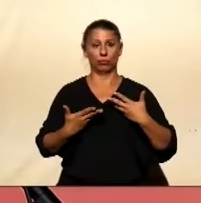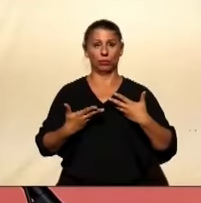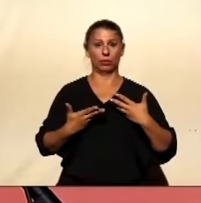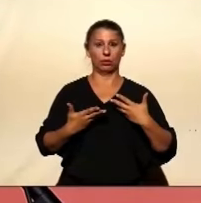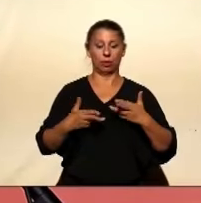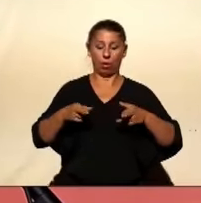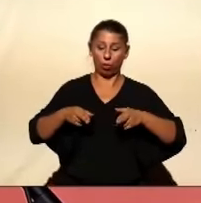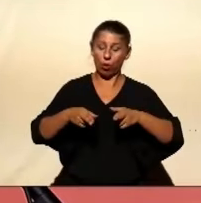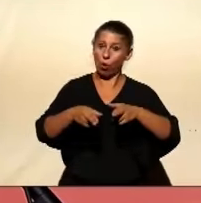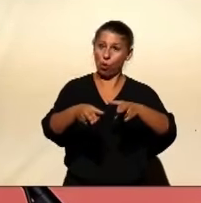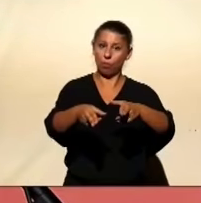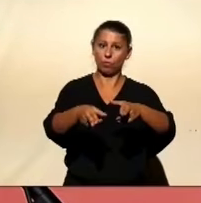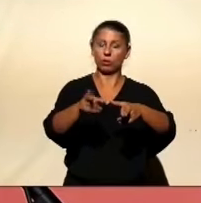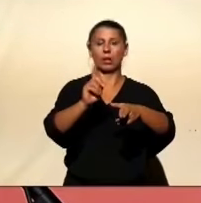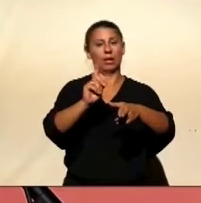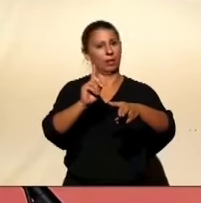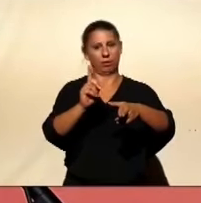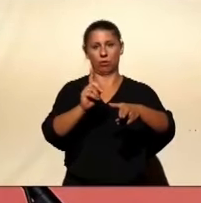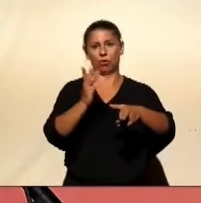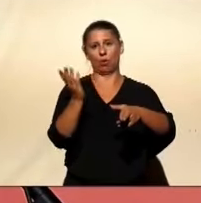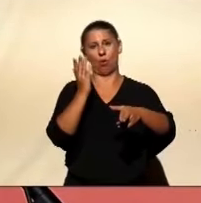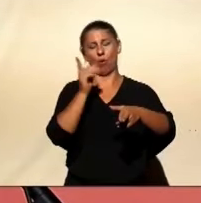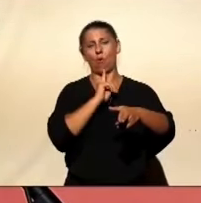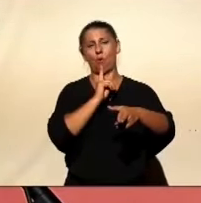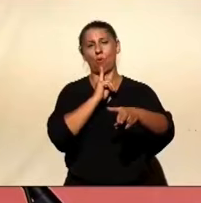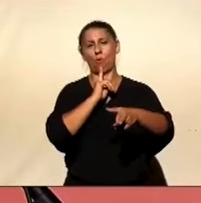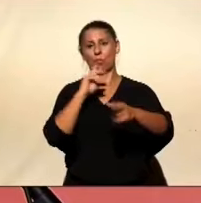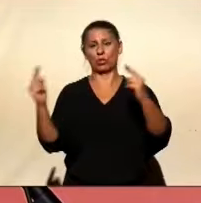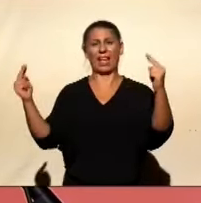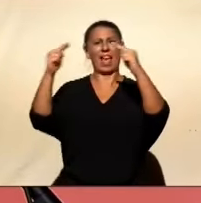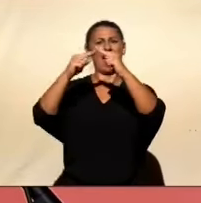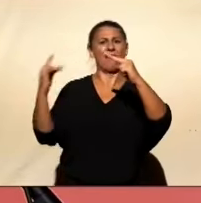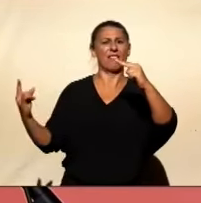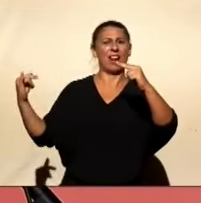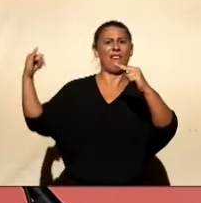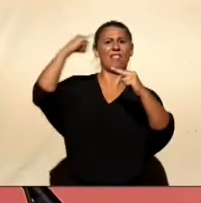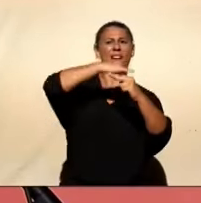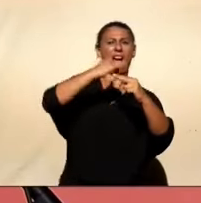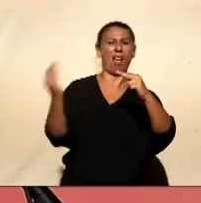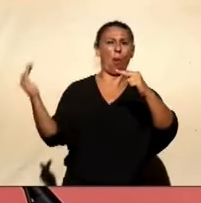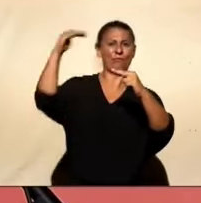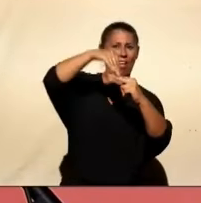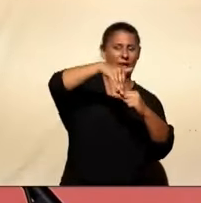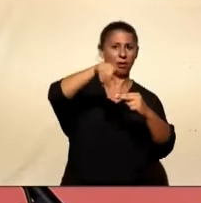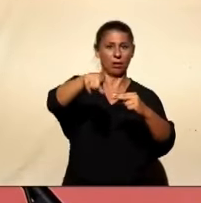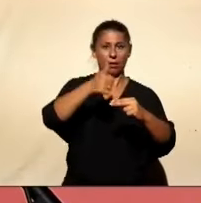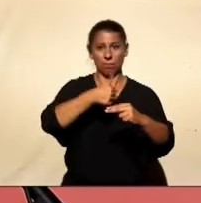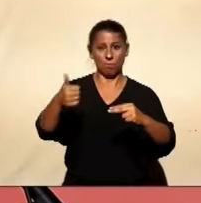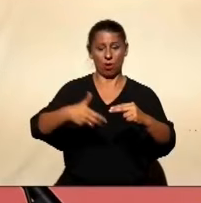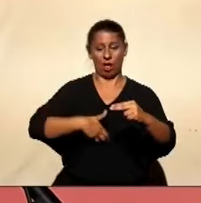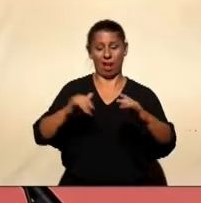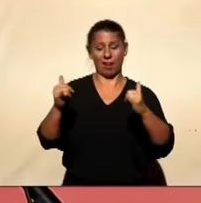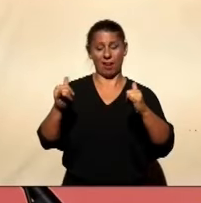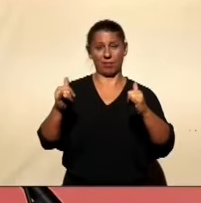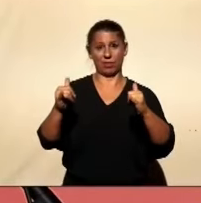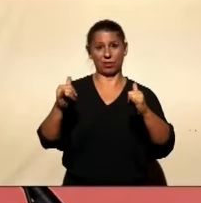οδικών αξώνων και όχι όπως γίνεται με το flyover. Θα σταθούμε μόνο στο ανέκδοτο